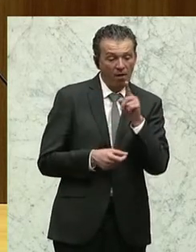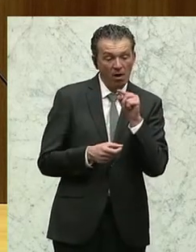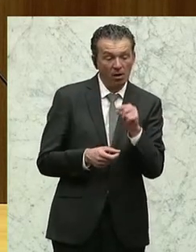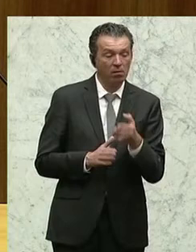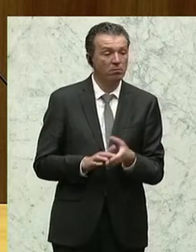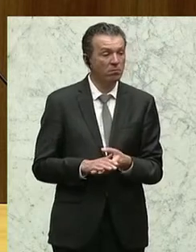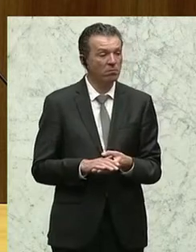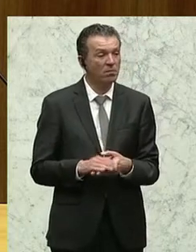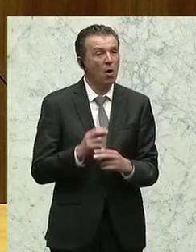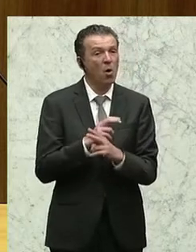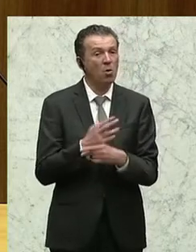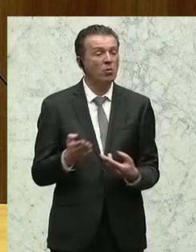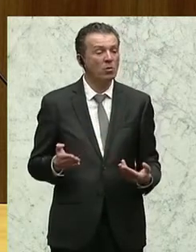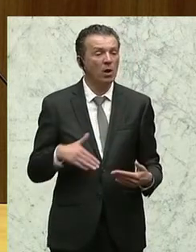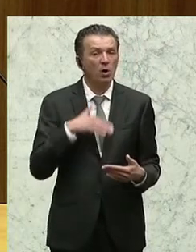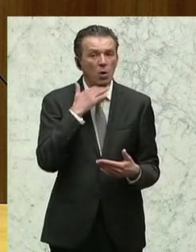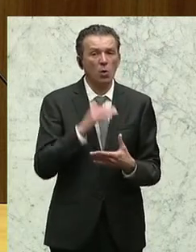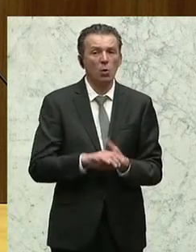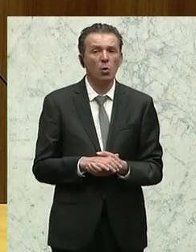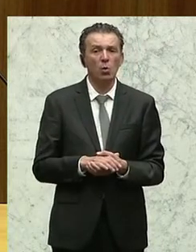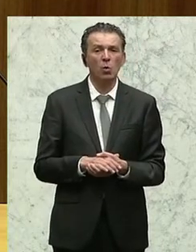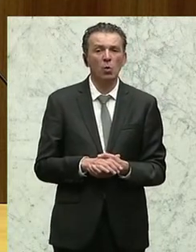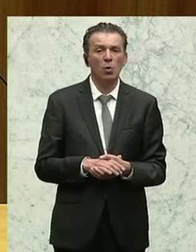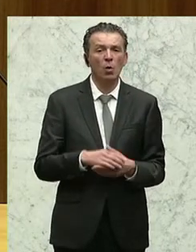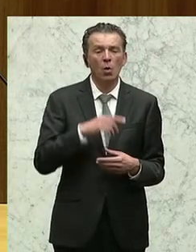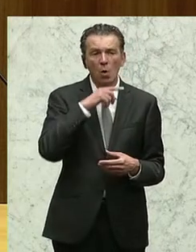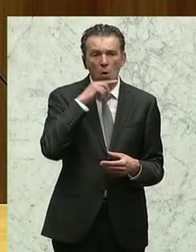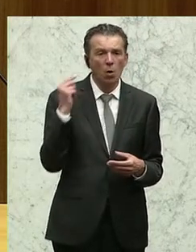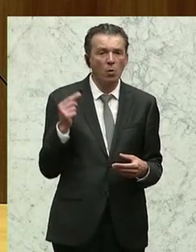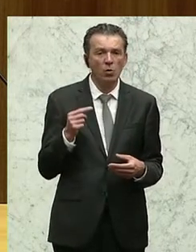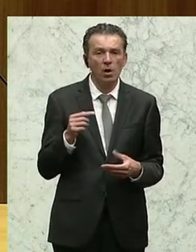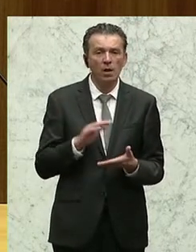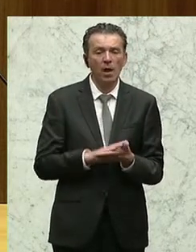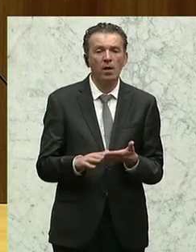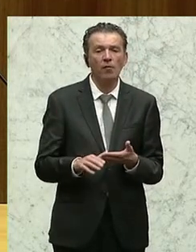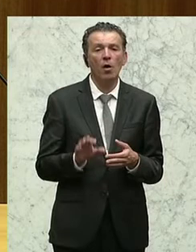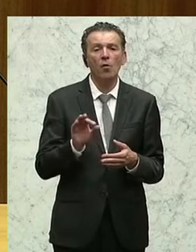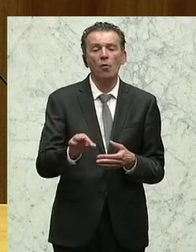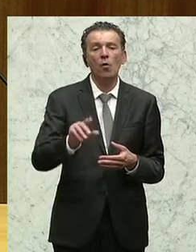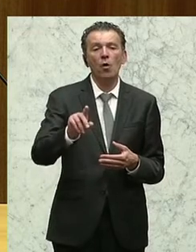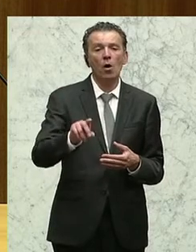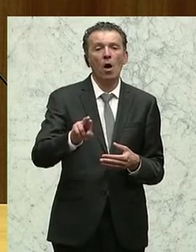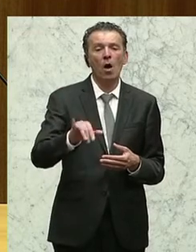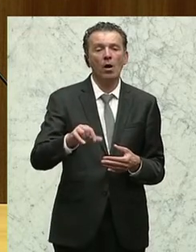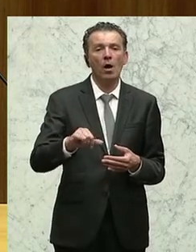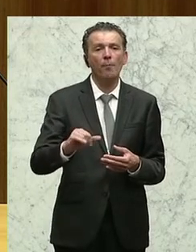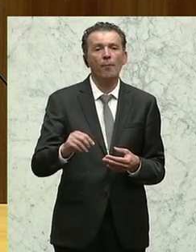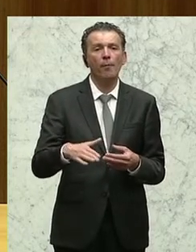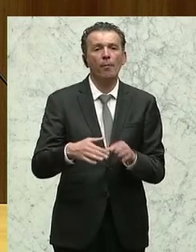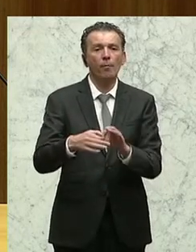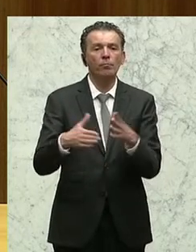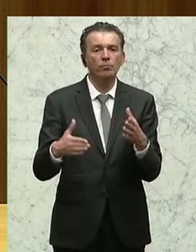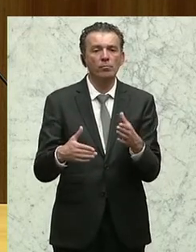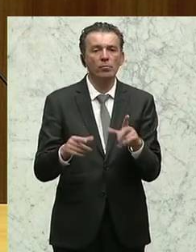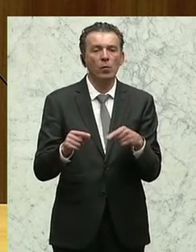auf, ob es für Österreich ausreichen würde, wenn Russland der Krim eine Autonomie gewährt, um die sogenannte